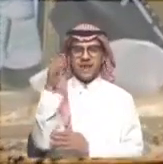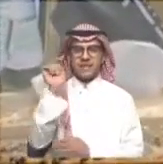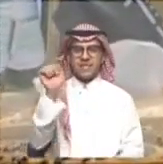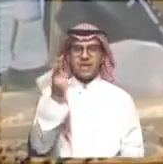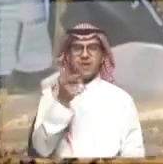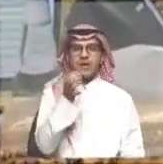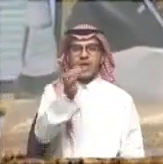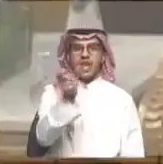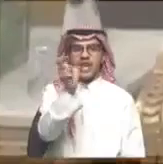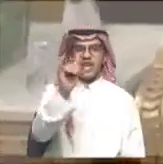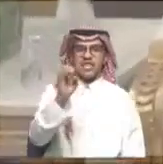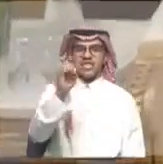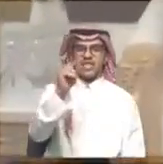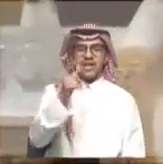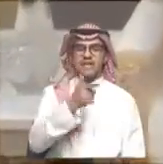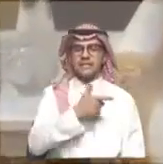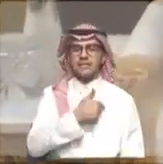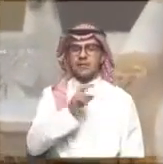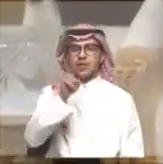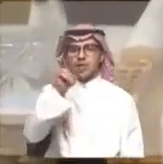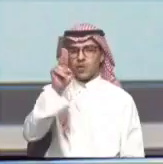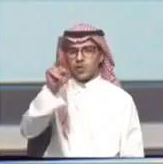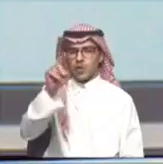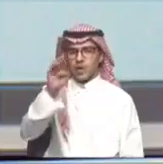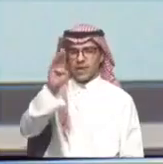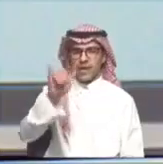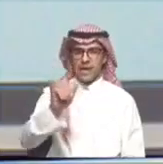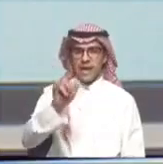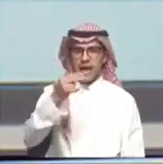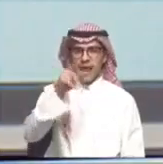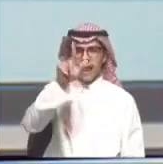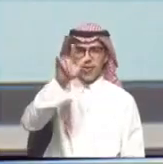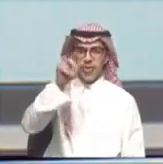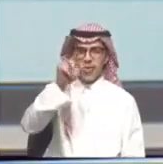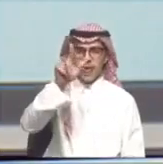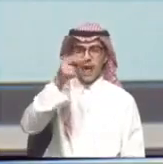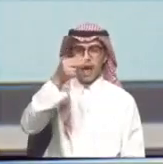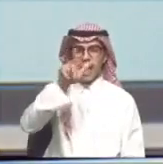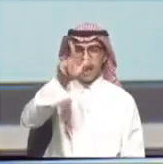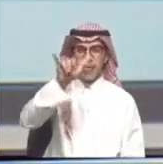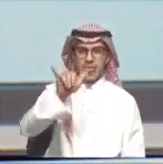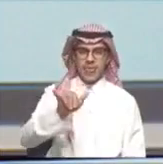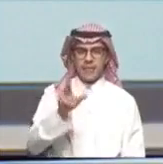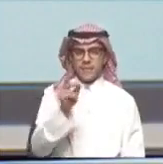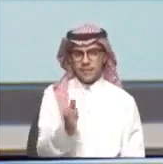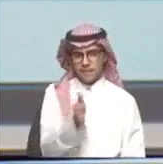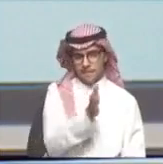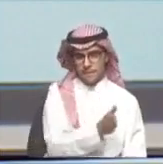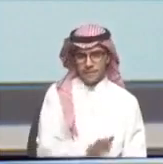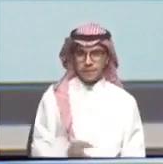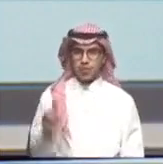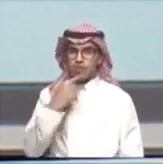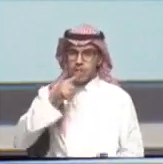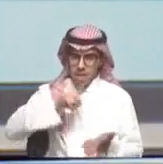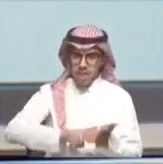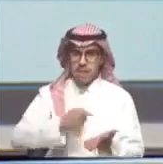النيجر تركي العلي، والوفد المرافق لرئيس النيجر. هذا وقد أكد خادم الحرمين الشريفين الملك سلمان بن